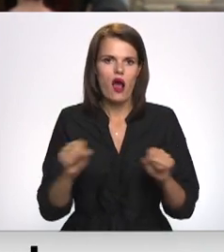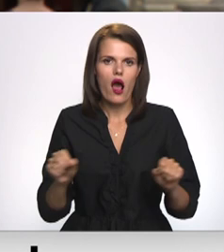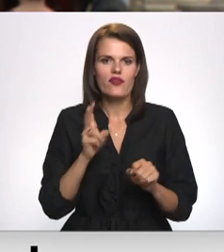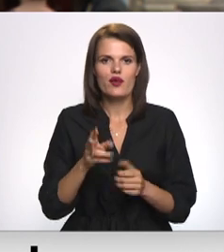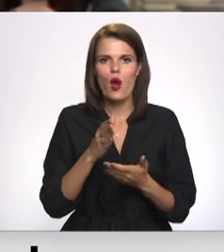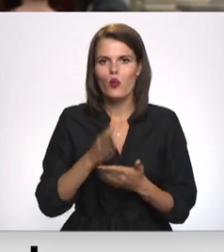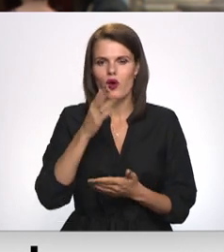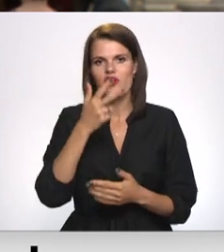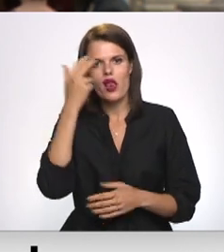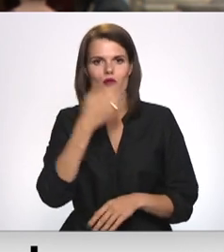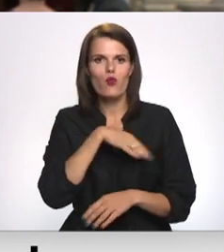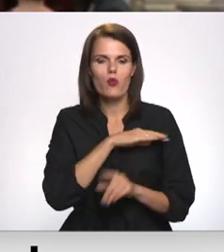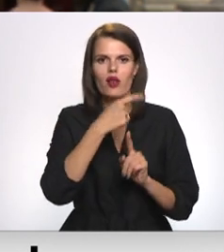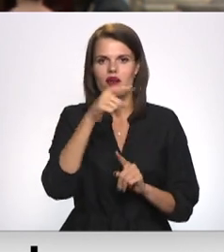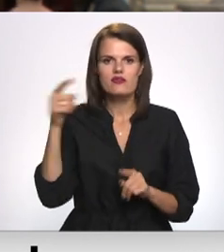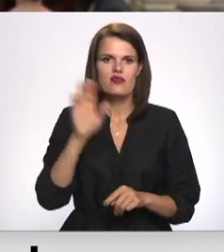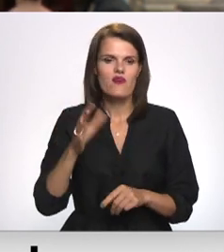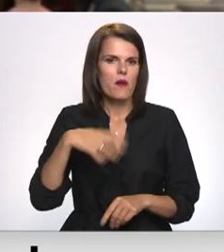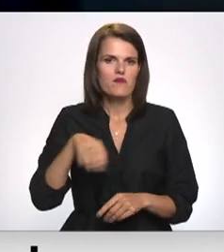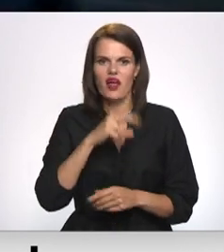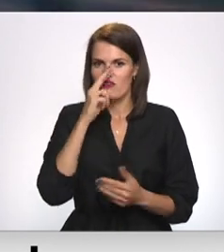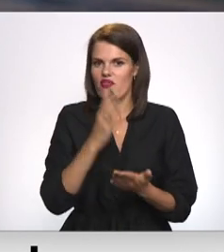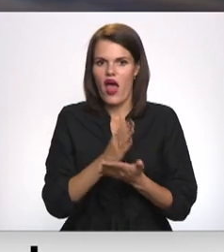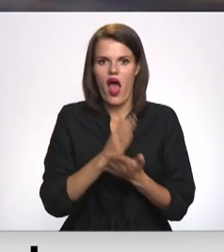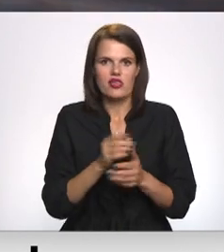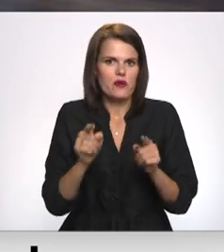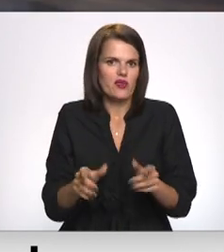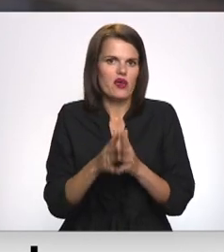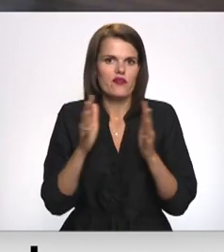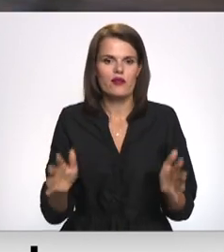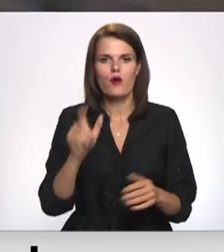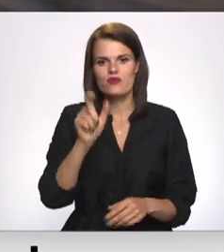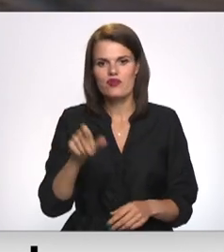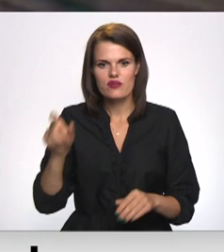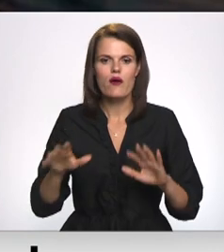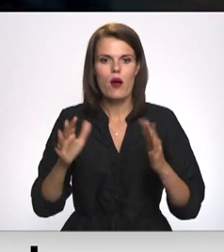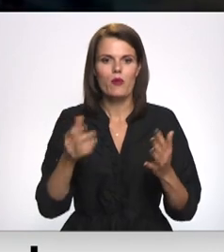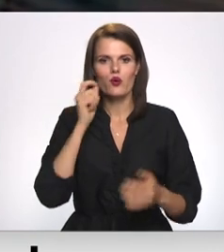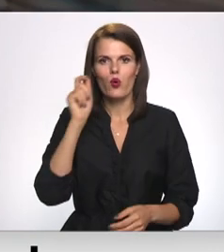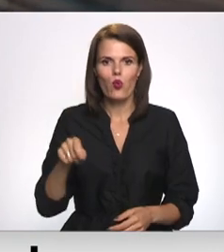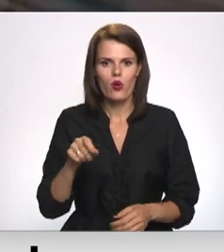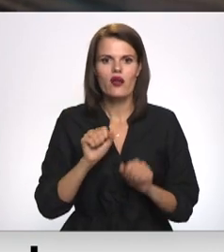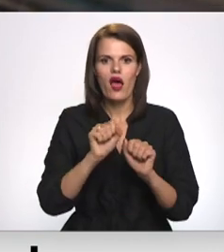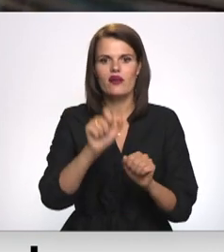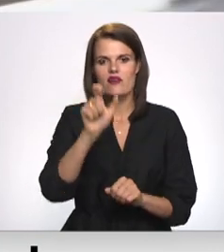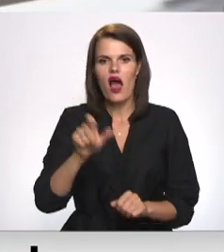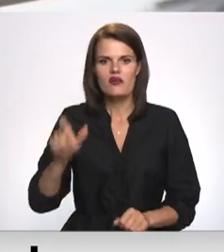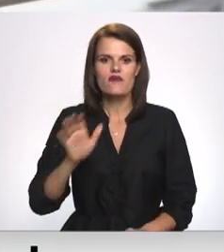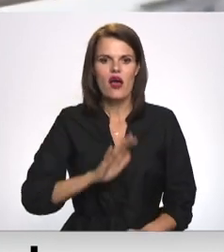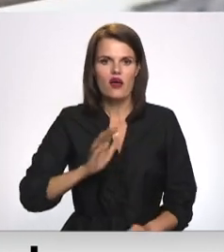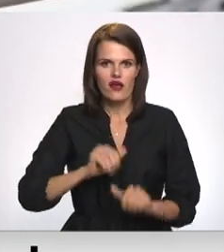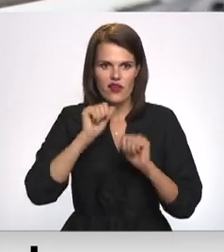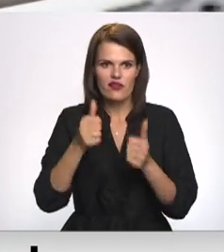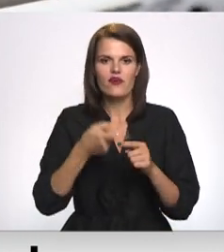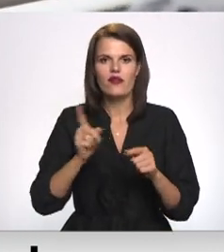Lietuvā, Polijā, citās valstīs mēs neesam tik daudz iedzīvotāji. Taču Ukrainas aizstāvi gaidīt nevar, tādēļ kampaņas iniciatori kopā ar